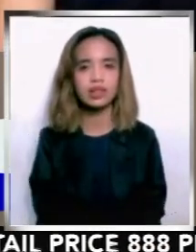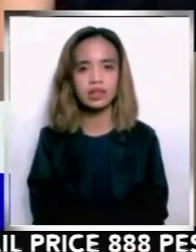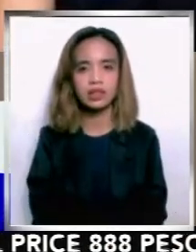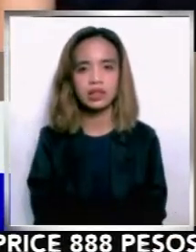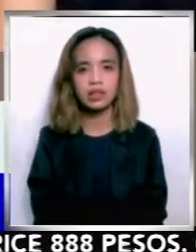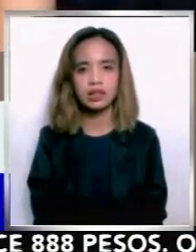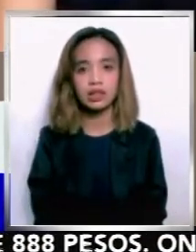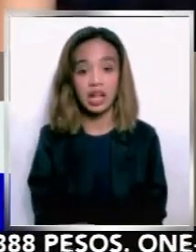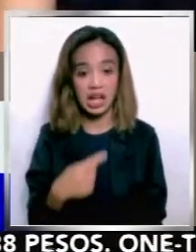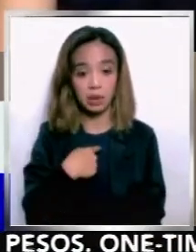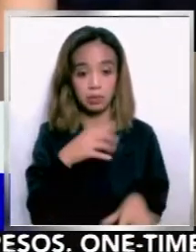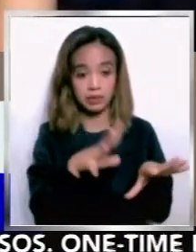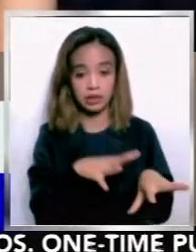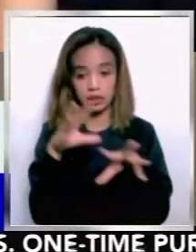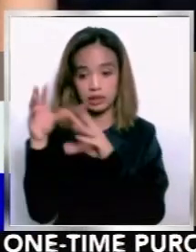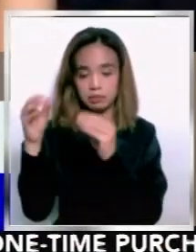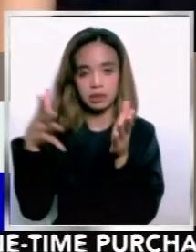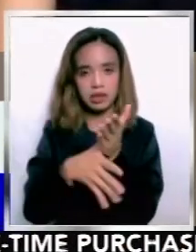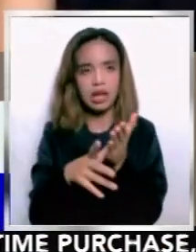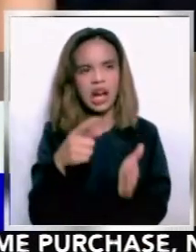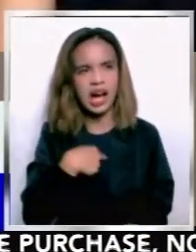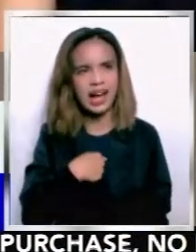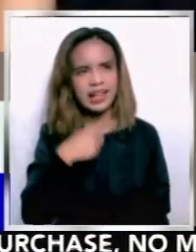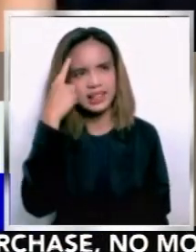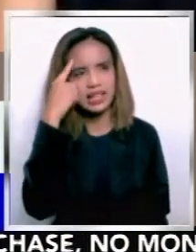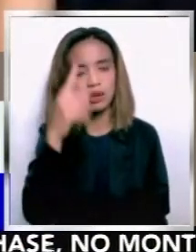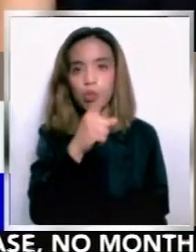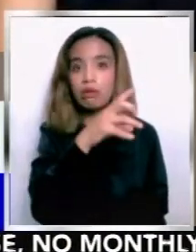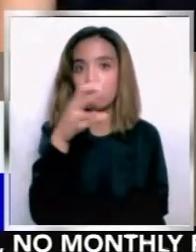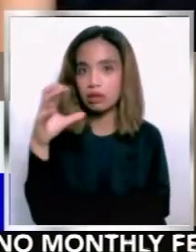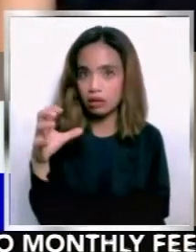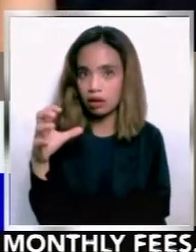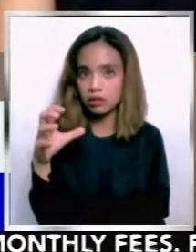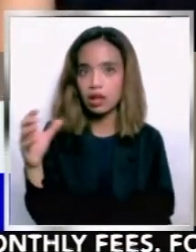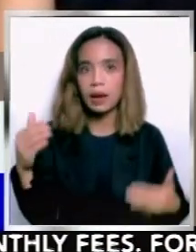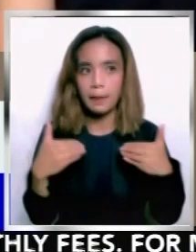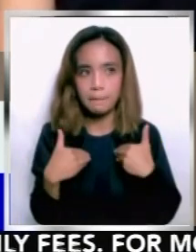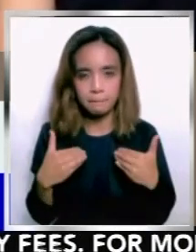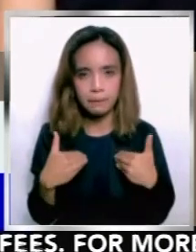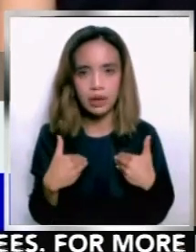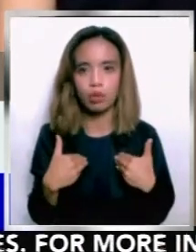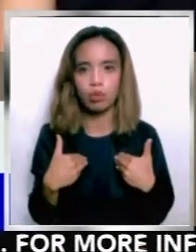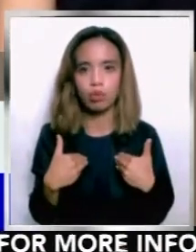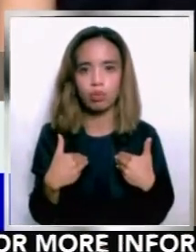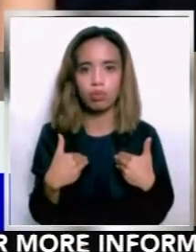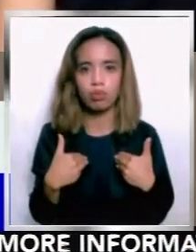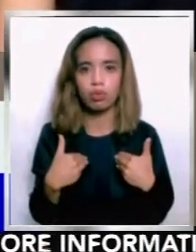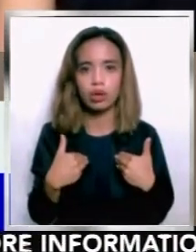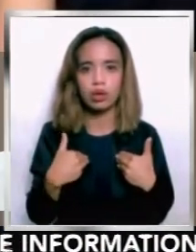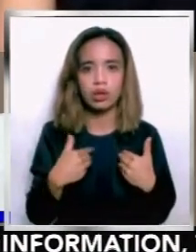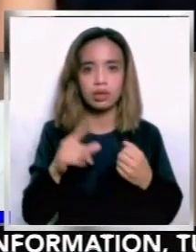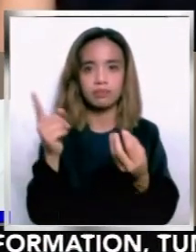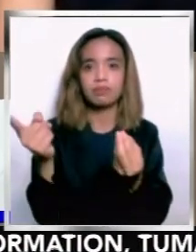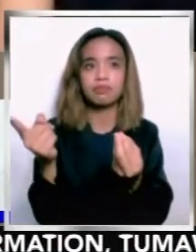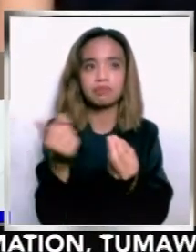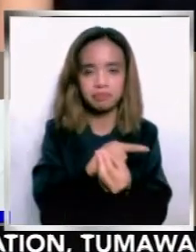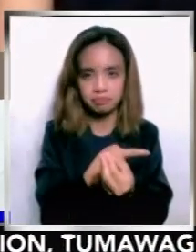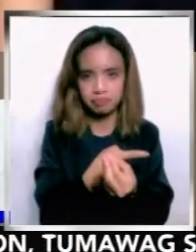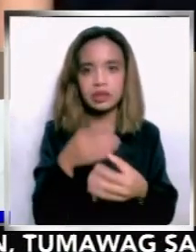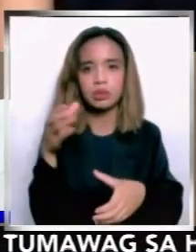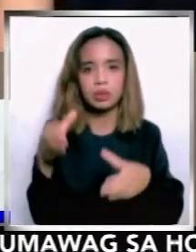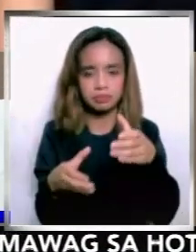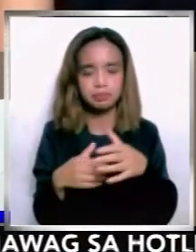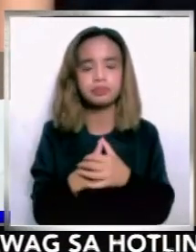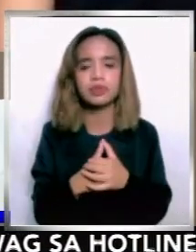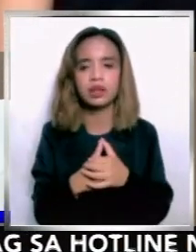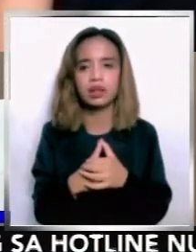COMELEC, ang alam ko may mga 100 na may judgment ng COMELEC ng perpetual disqualification, no? At ang